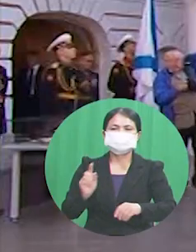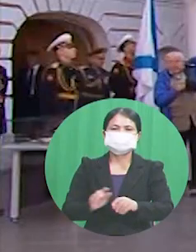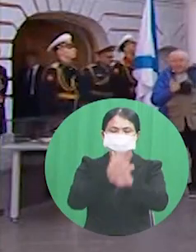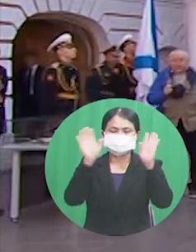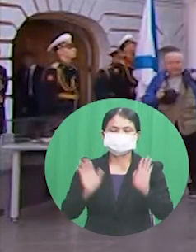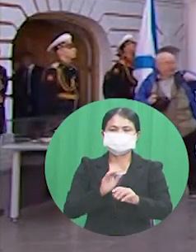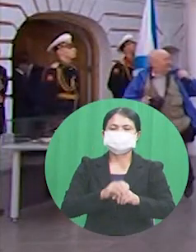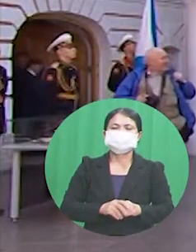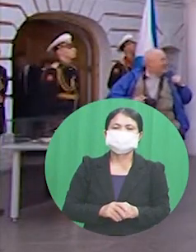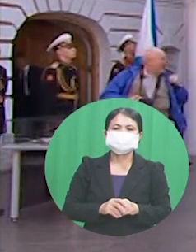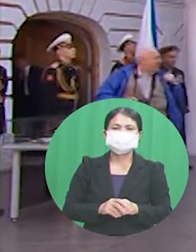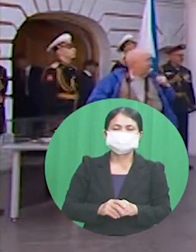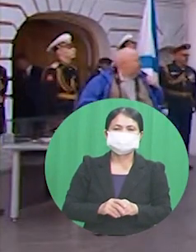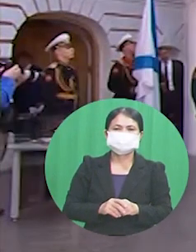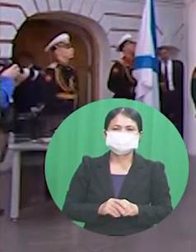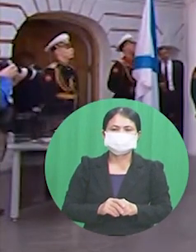ត្យ